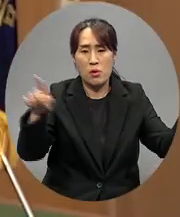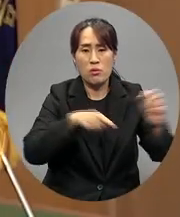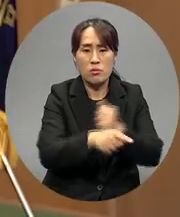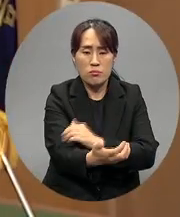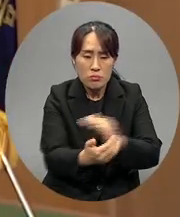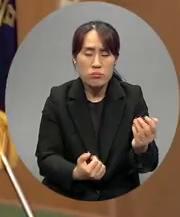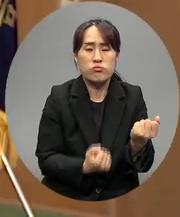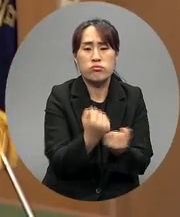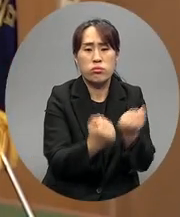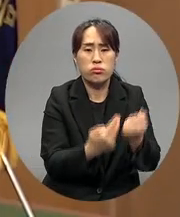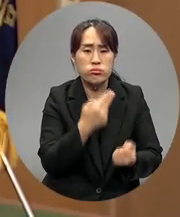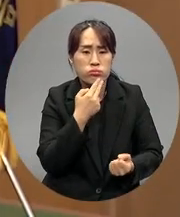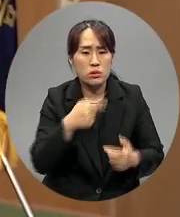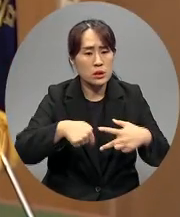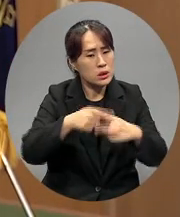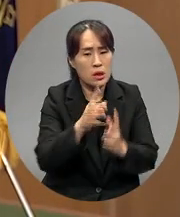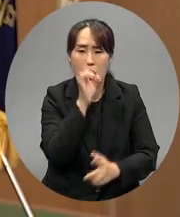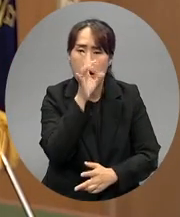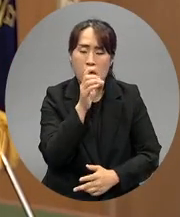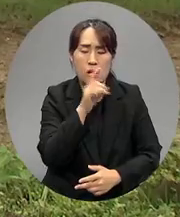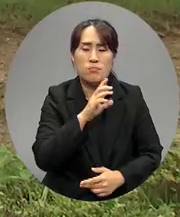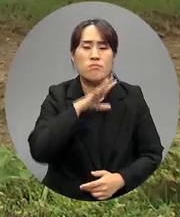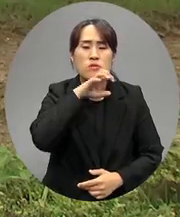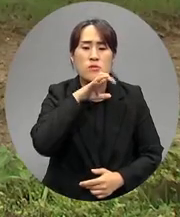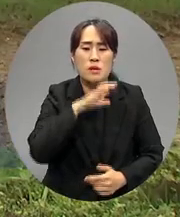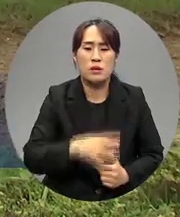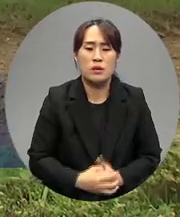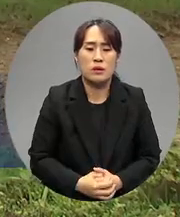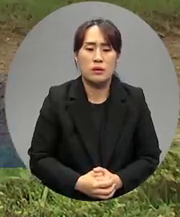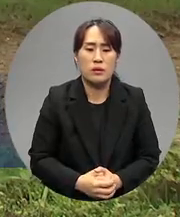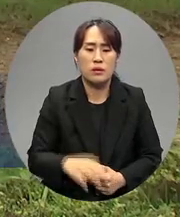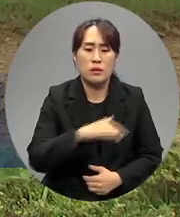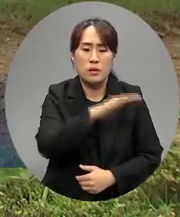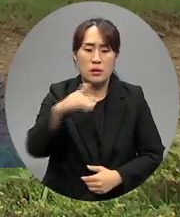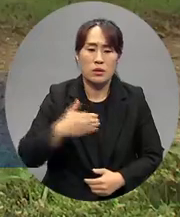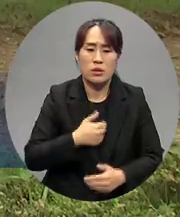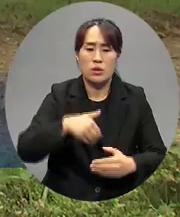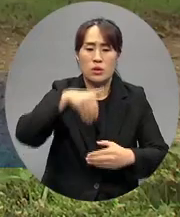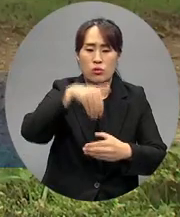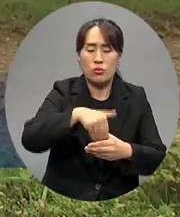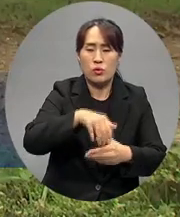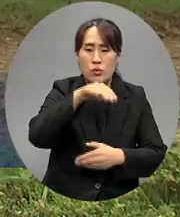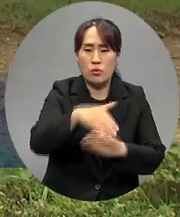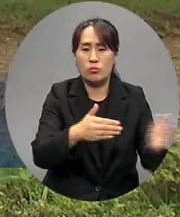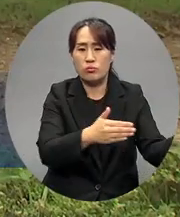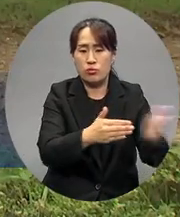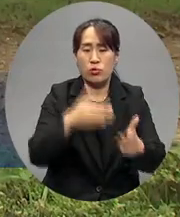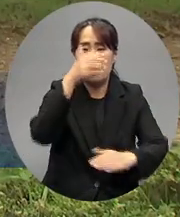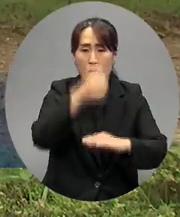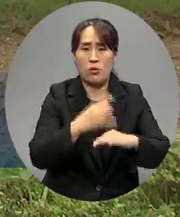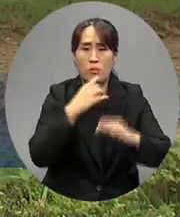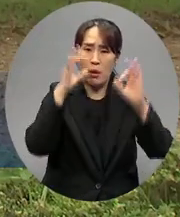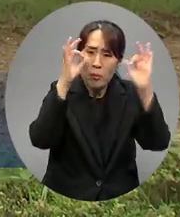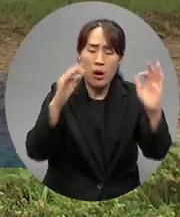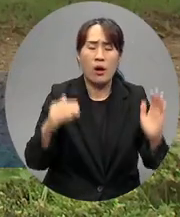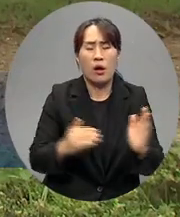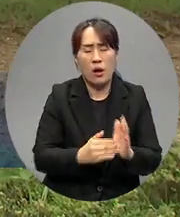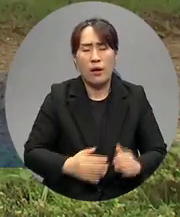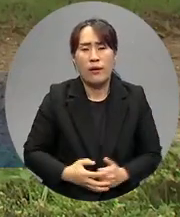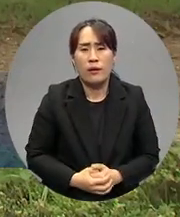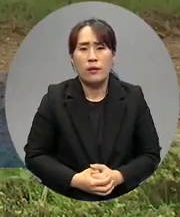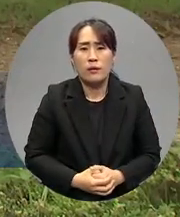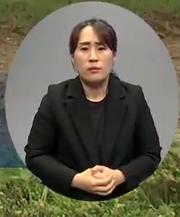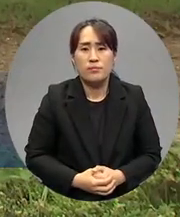사전에 설명하지 않았다고 반발하고 있습니다. 저희는 투표장에서 그냥 부결된 결과만